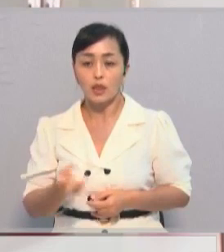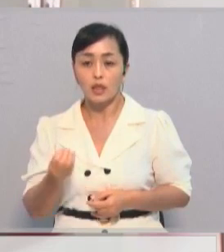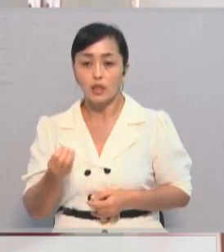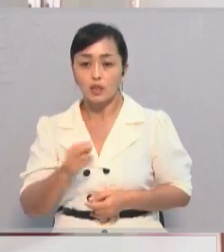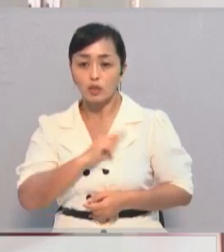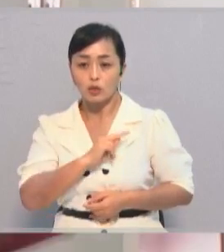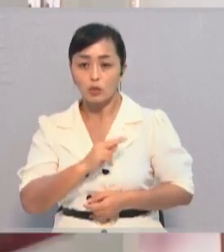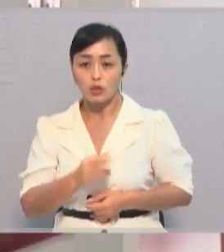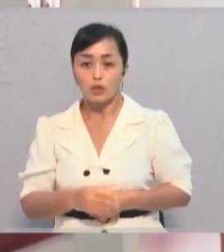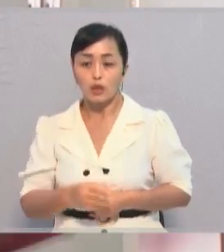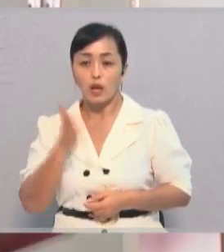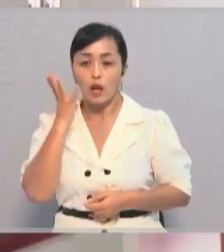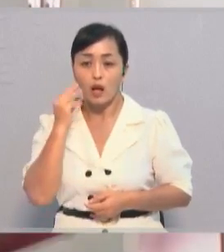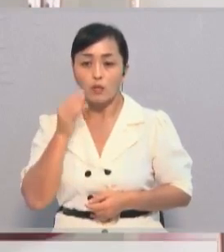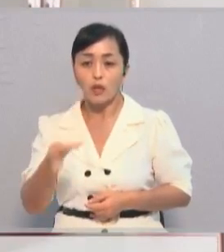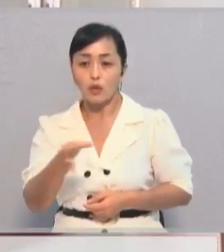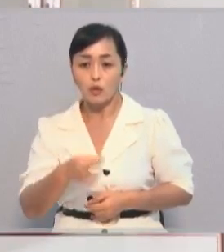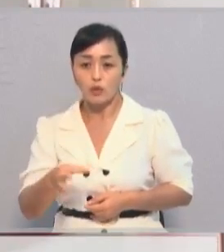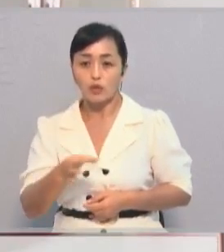жұмыстар, сосын Алматы облысында